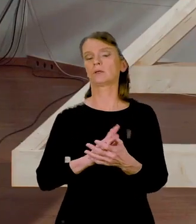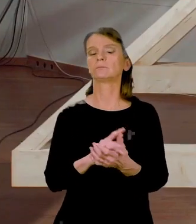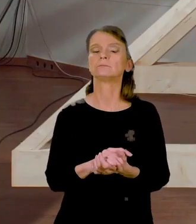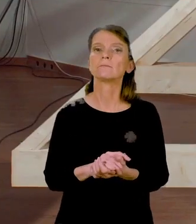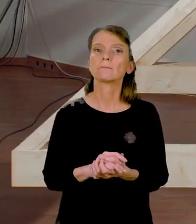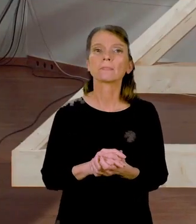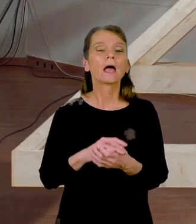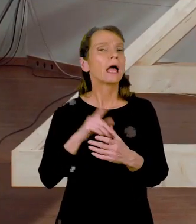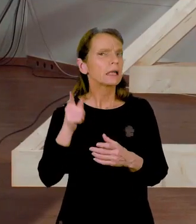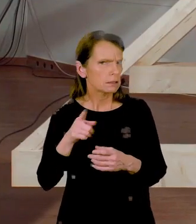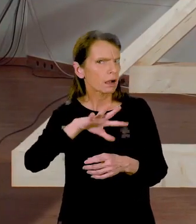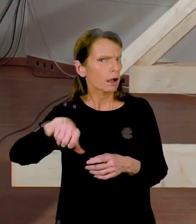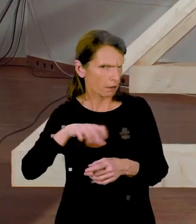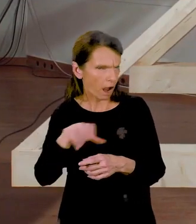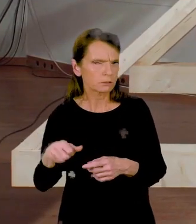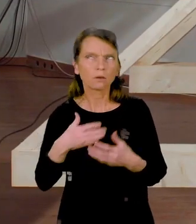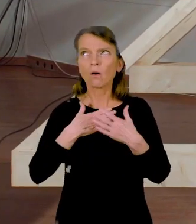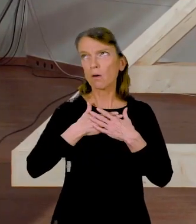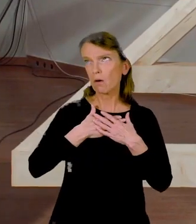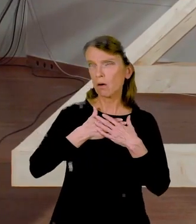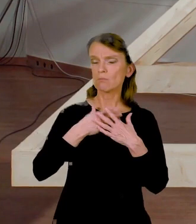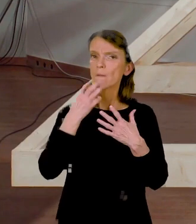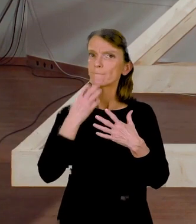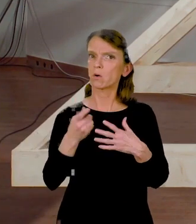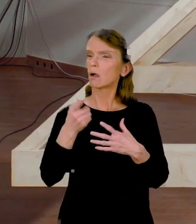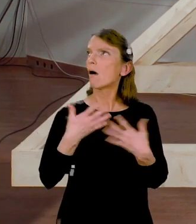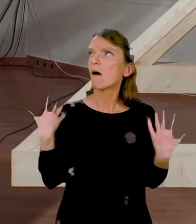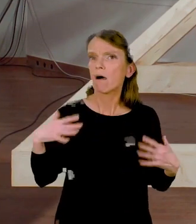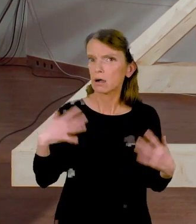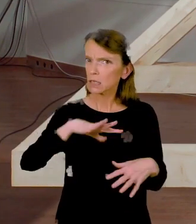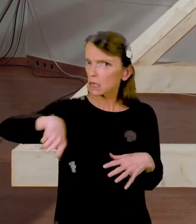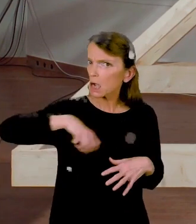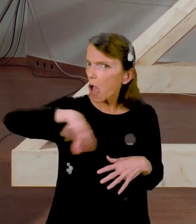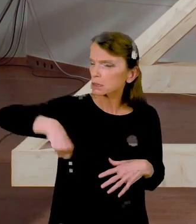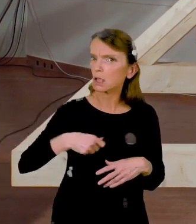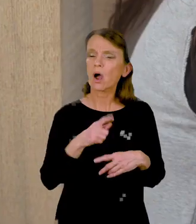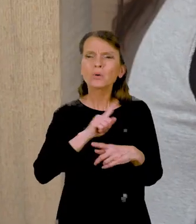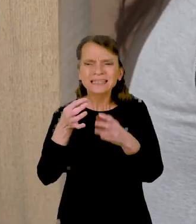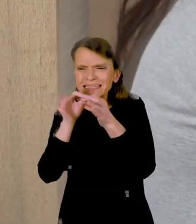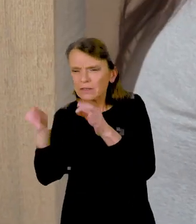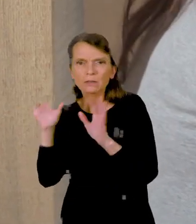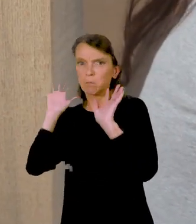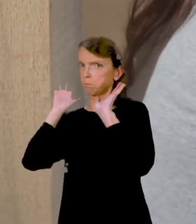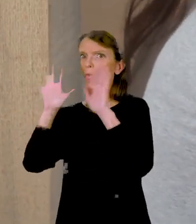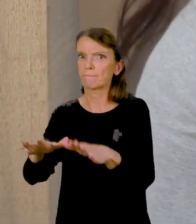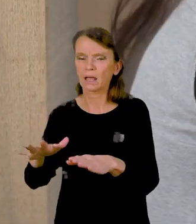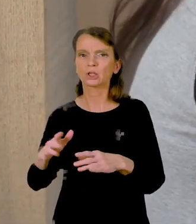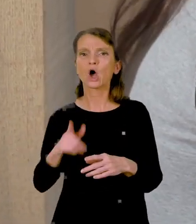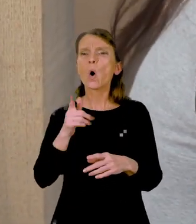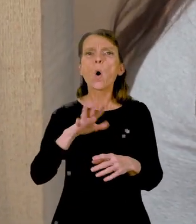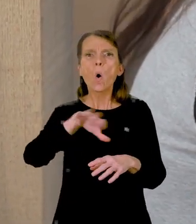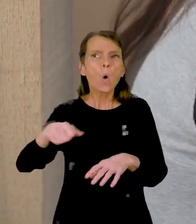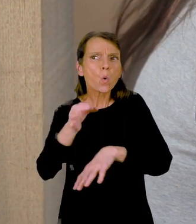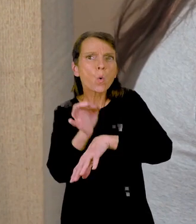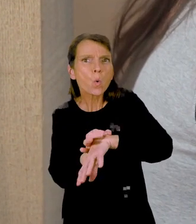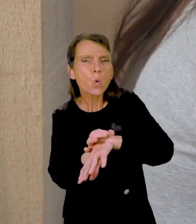In kradejo, moj bog, kako kradejo, ker se le sveti popadejo. Sunejo ti uro in